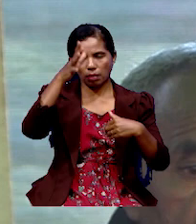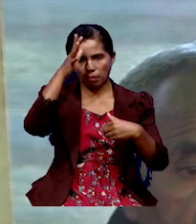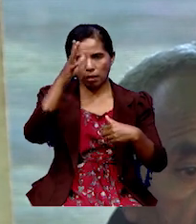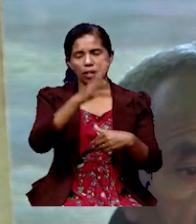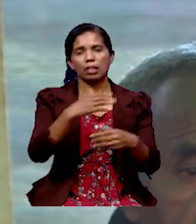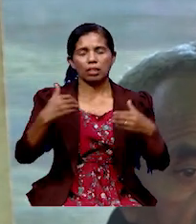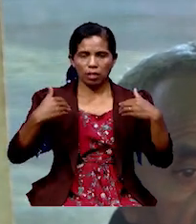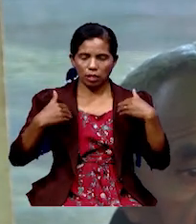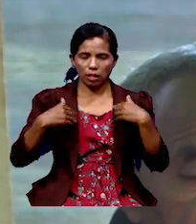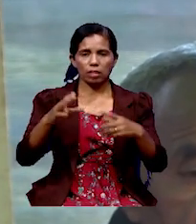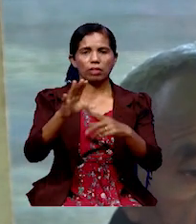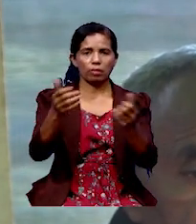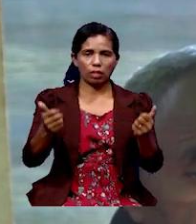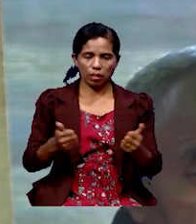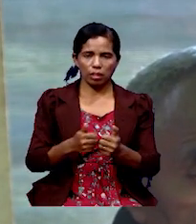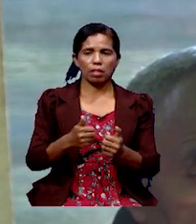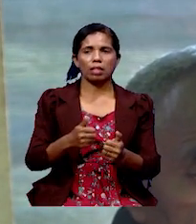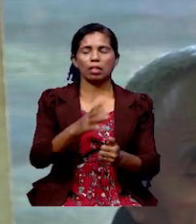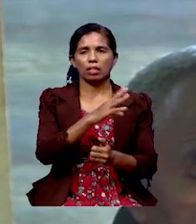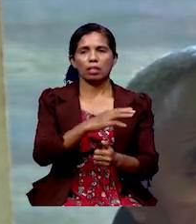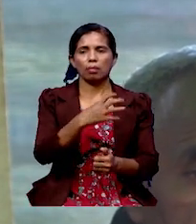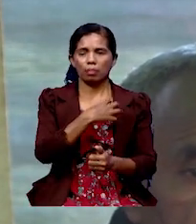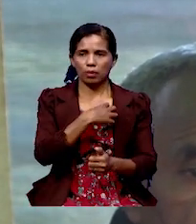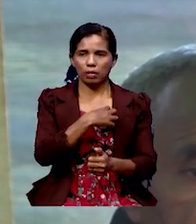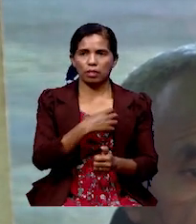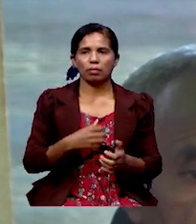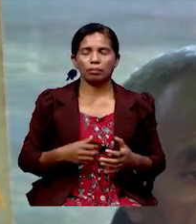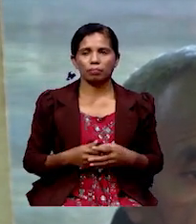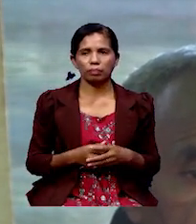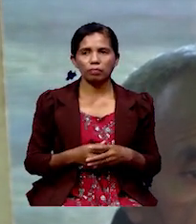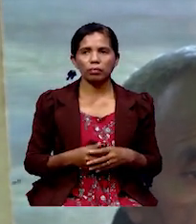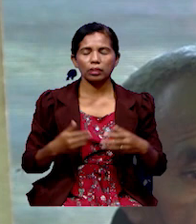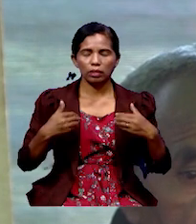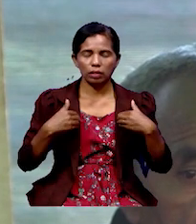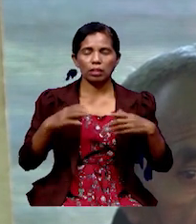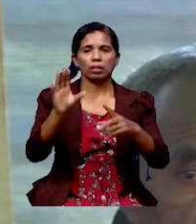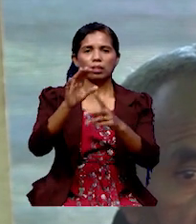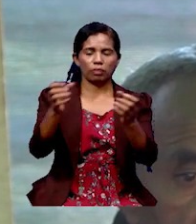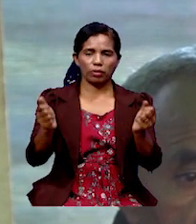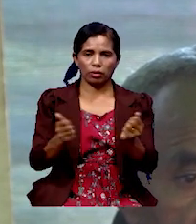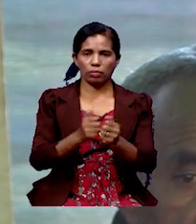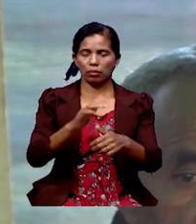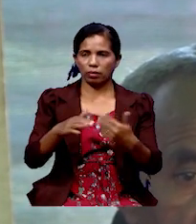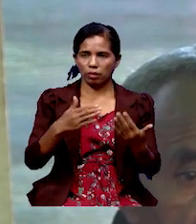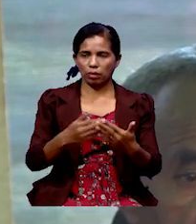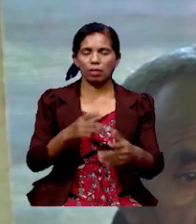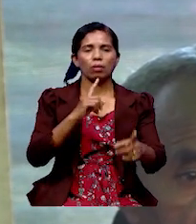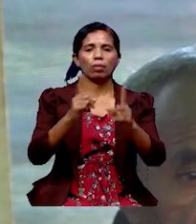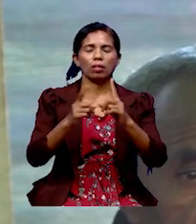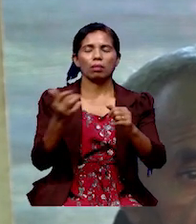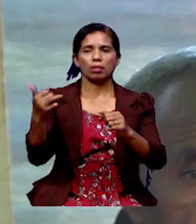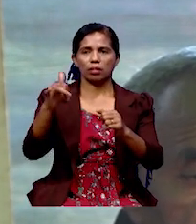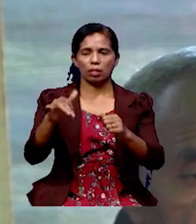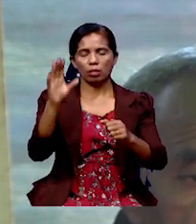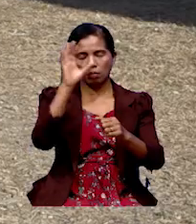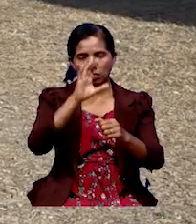sira, CPLD sira, iha polisia, iha autoridade utut kuliah bersira buka